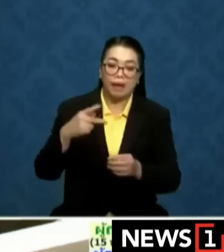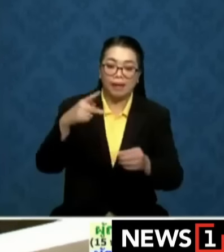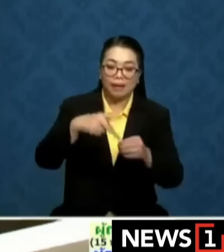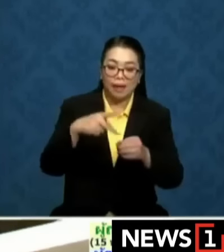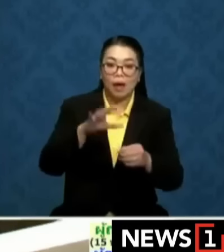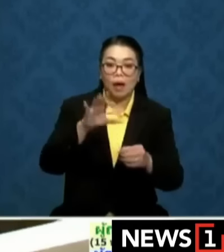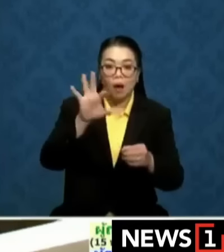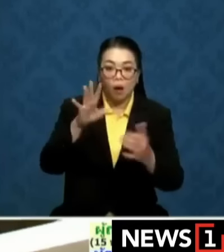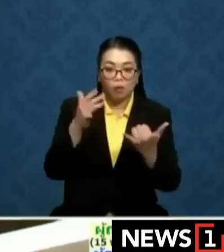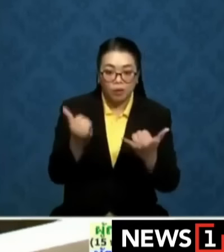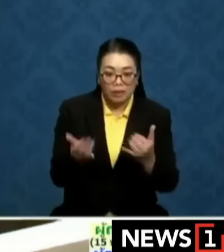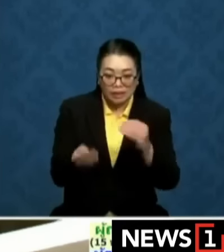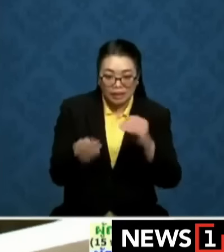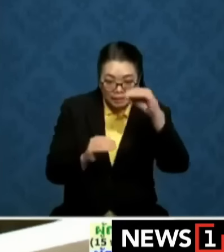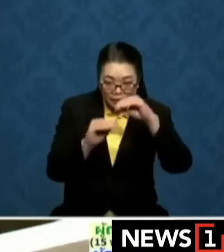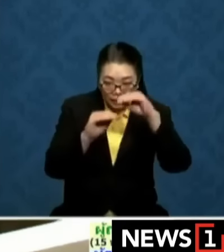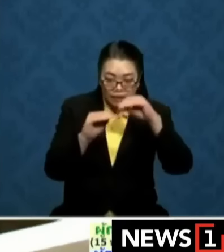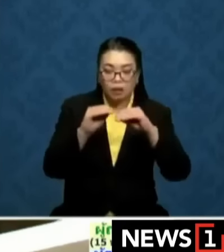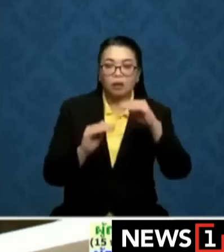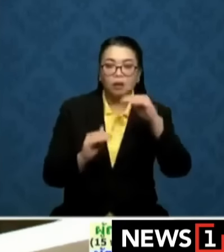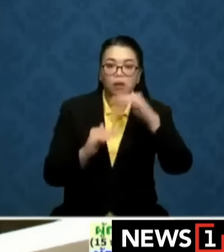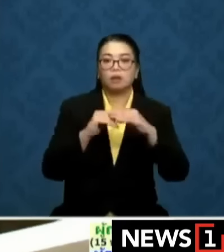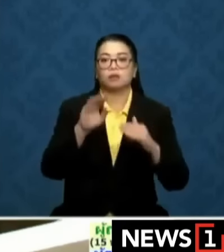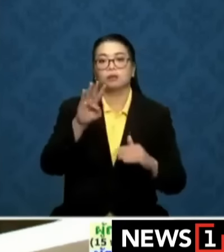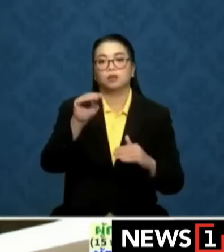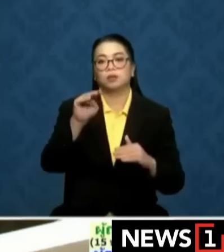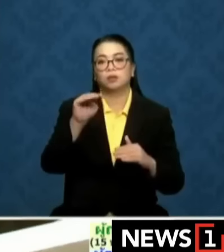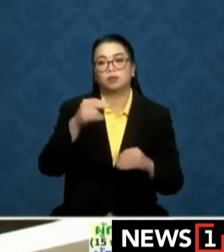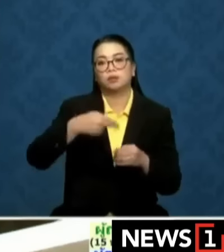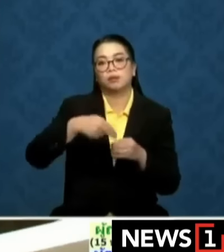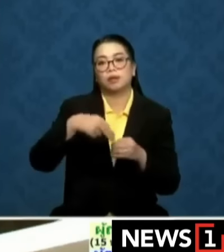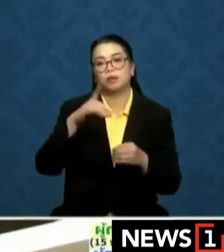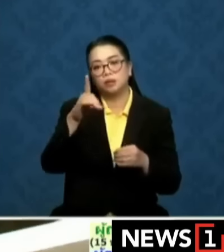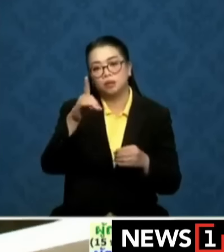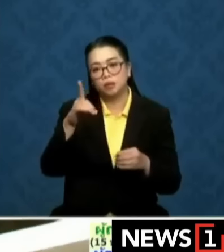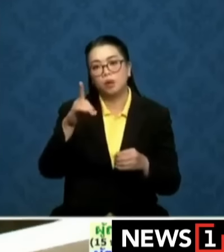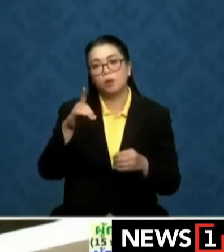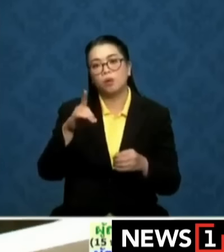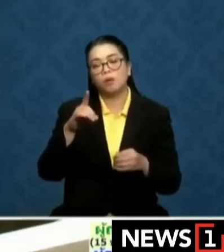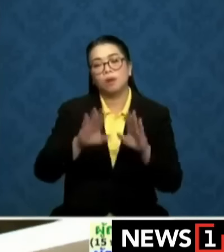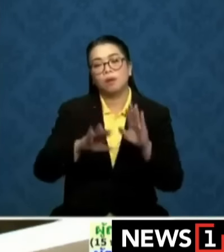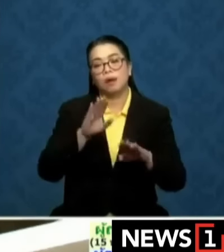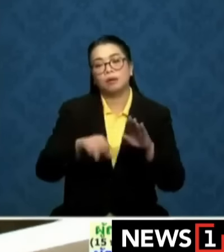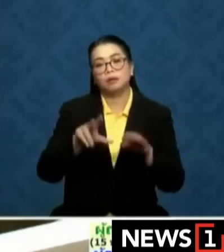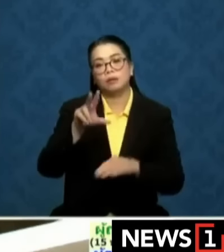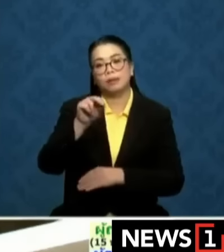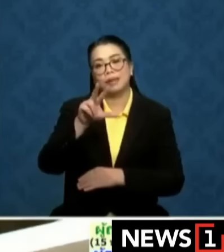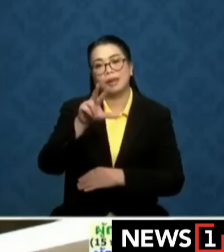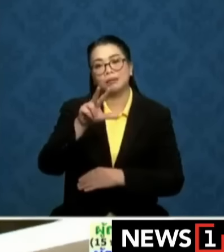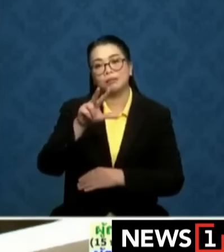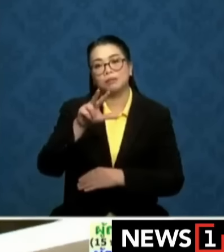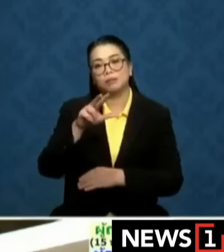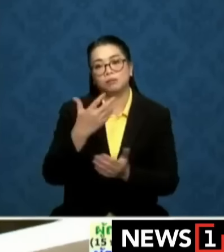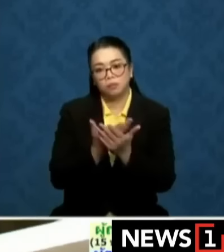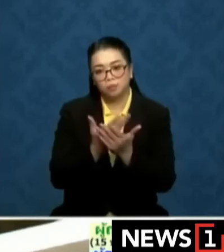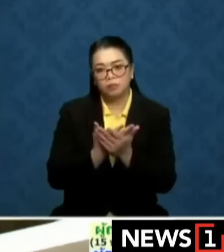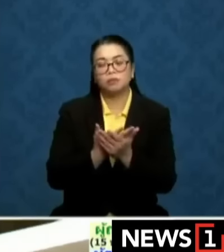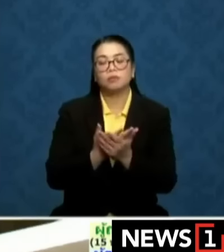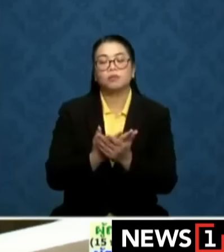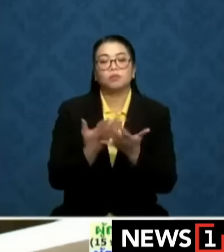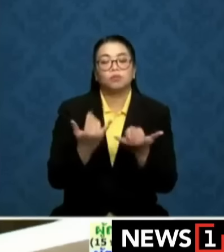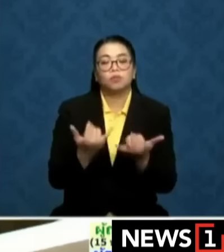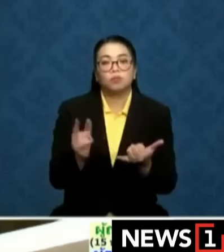ไหมจึงอยากถามรัฐมนตรีพลังงานไม่มีมาตรการที่ดีกว่านี้แล้วหรืออย่างไรตนเห็นว่าก็ทำแบบเดิมๆให้กองทุนน้ำมันเข้ามาแบกรับส่วนต่างตอนนี้ติด